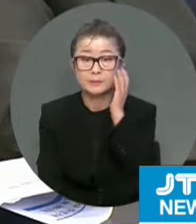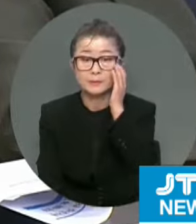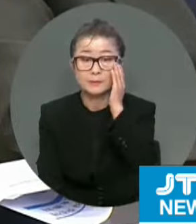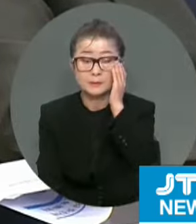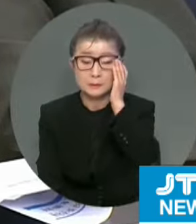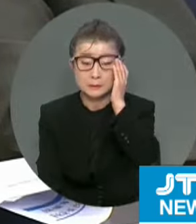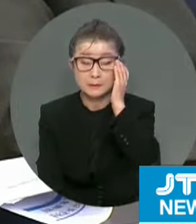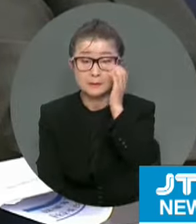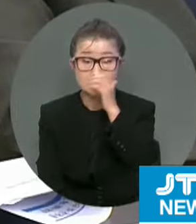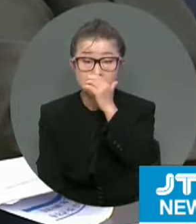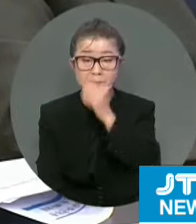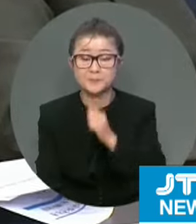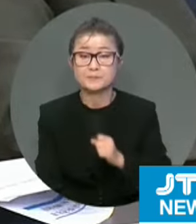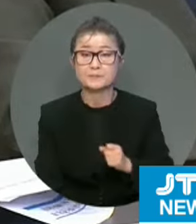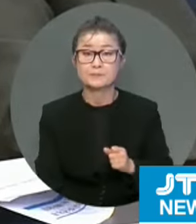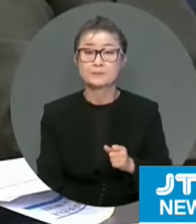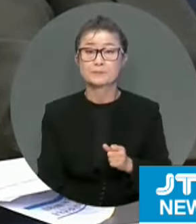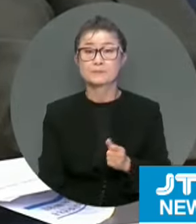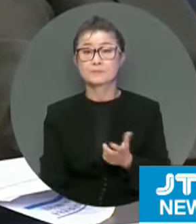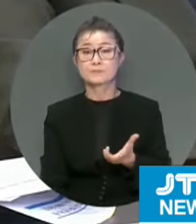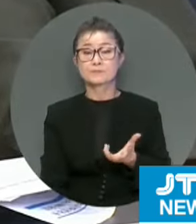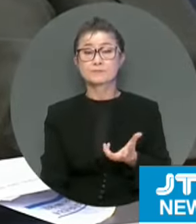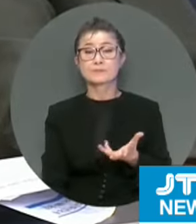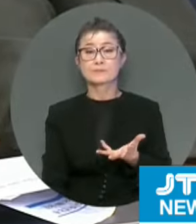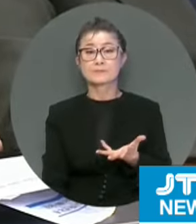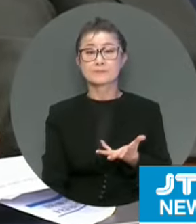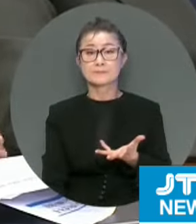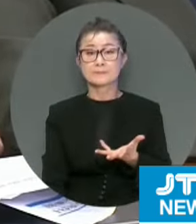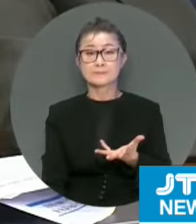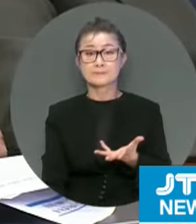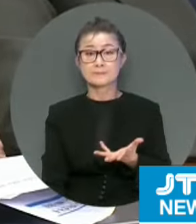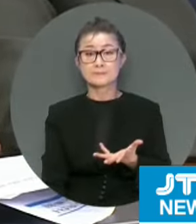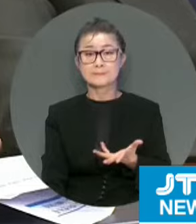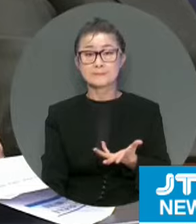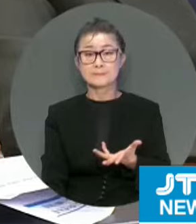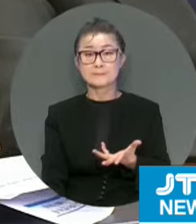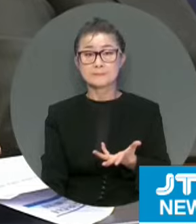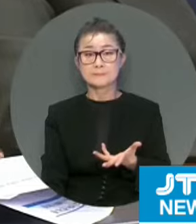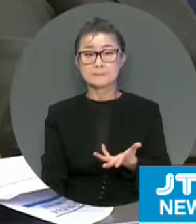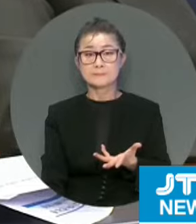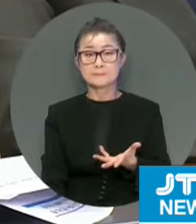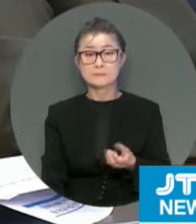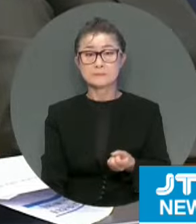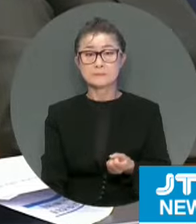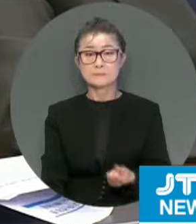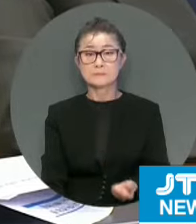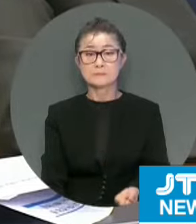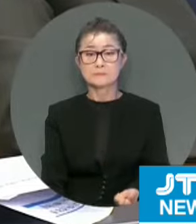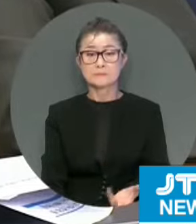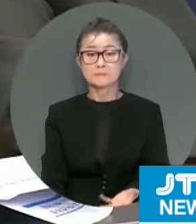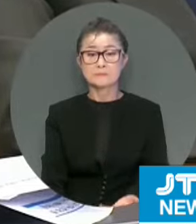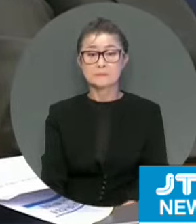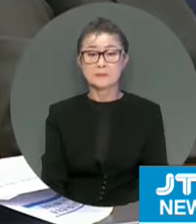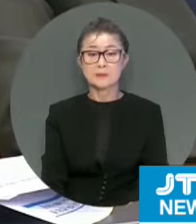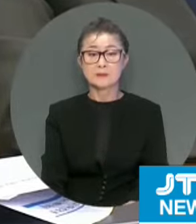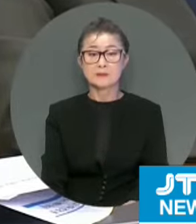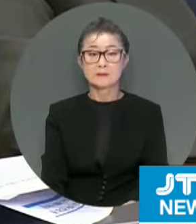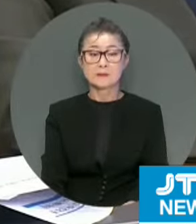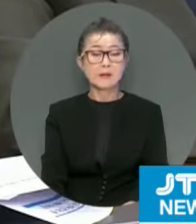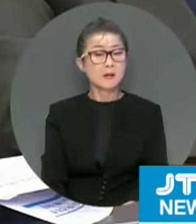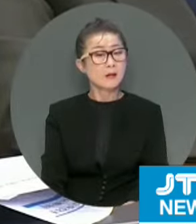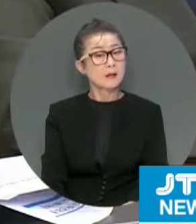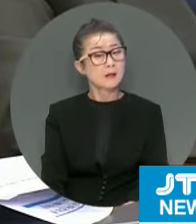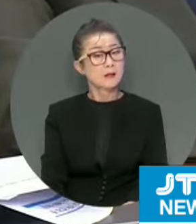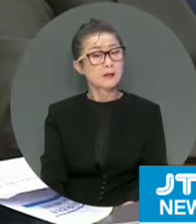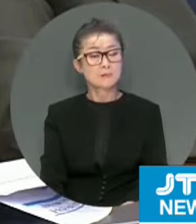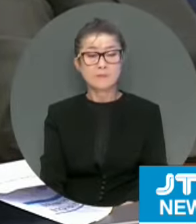내용을 가져올 것을 요구하면서 다시 한번 이 자리에서 말하는데 그동안 없었던 것처럼 쉬쉬했던 그 일은 전체로 있었던